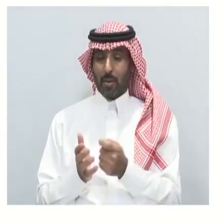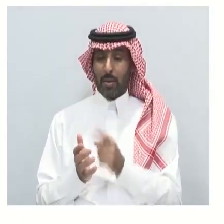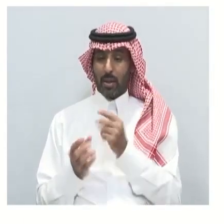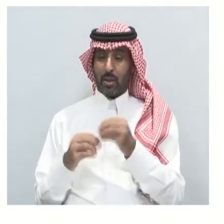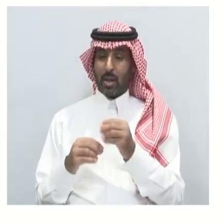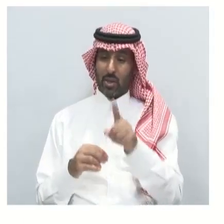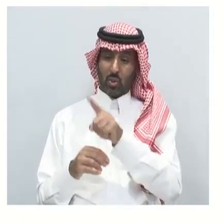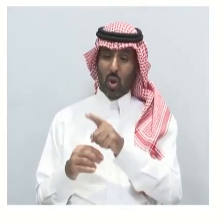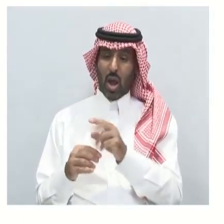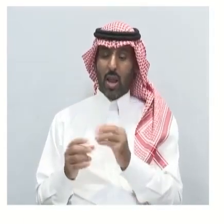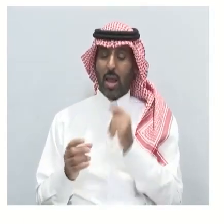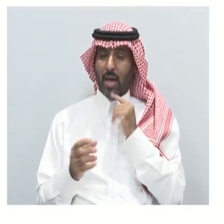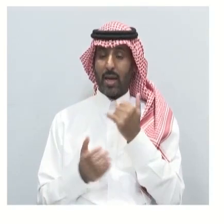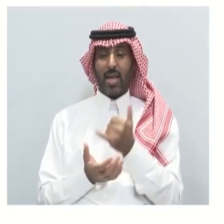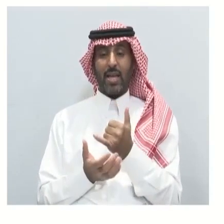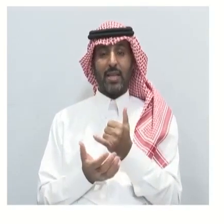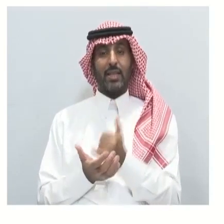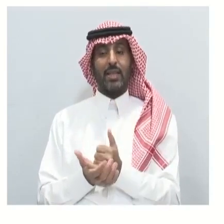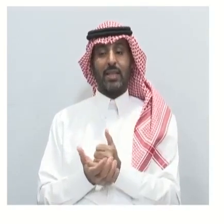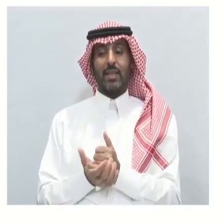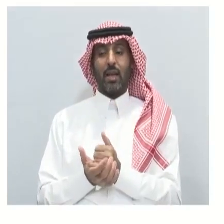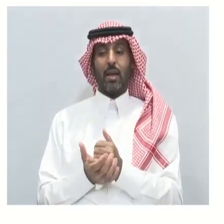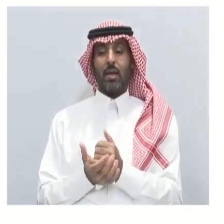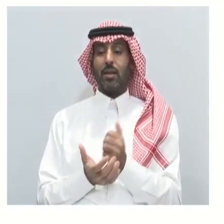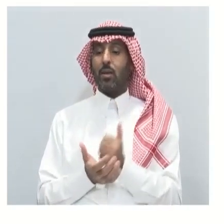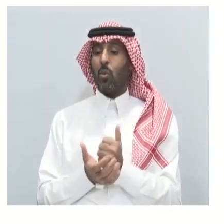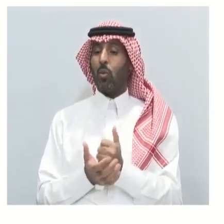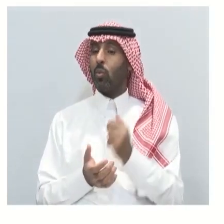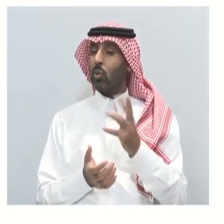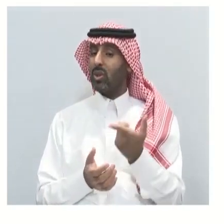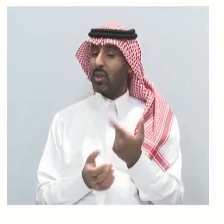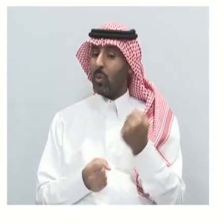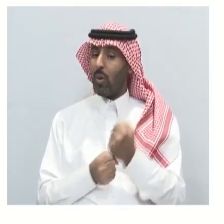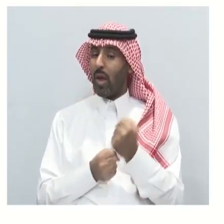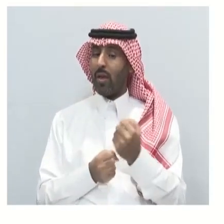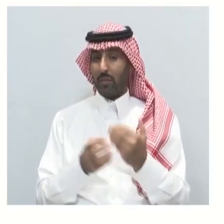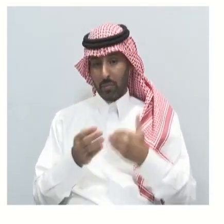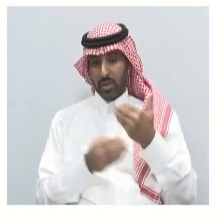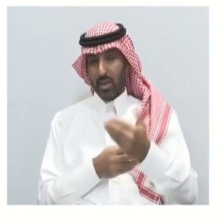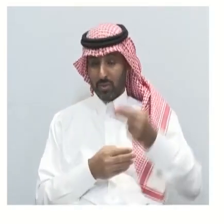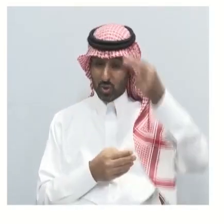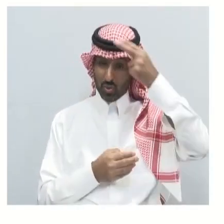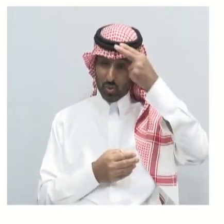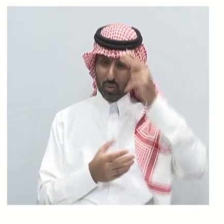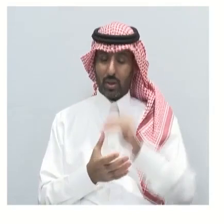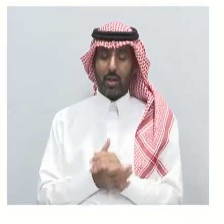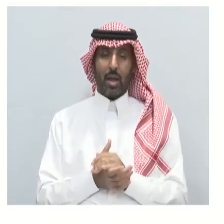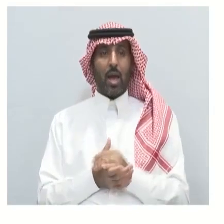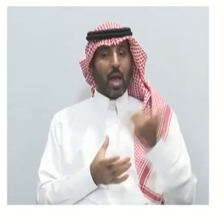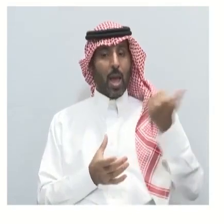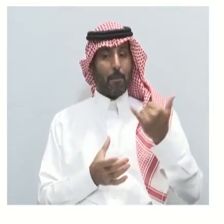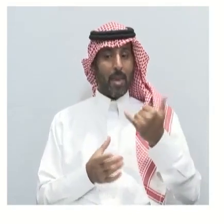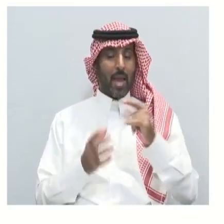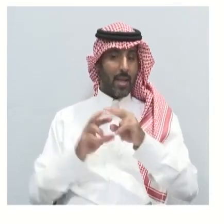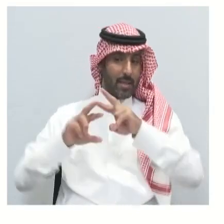تتركز هذه الدراسه على السؤال الرئيسي ما وظائف المستقبل في المملكه العربيه السعوديه رابعا اهميه البحث